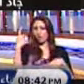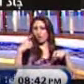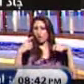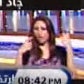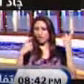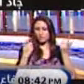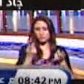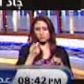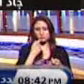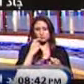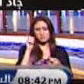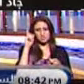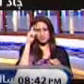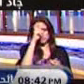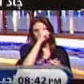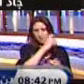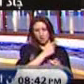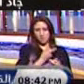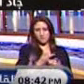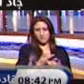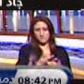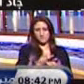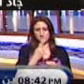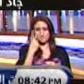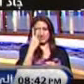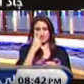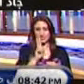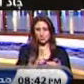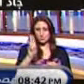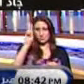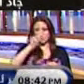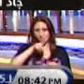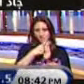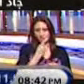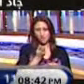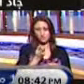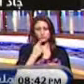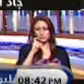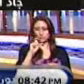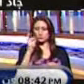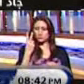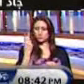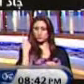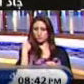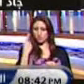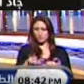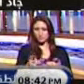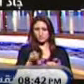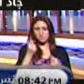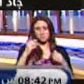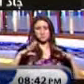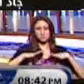اللي التضخم فيها يعني شهريا وصل 2.7 من شهر يناير لشهر فبراير،